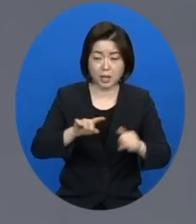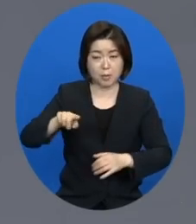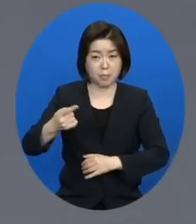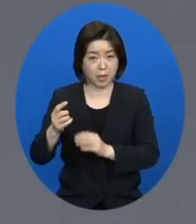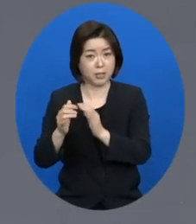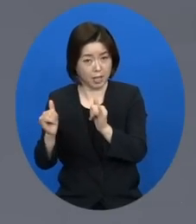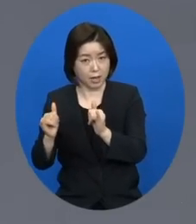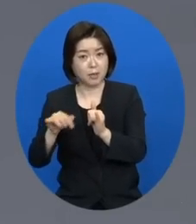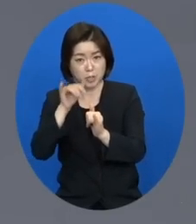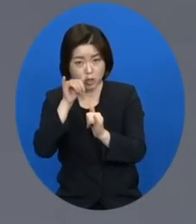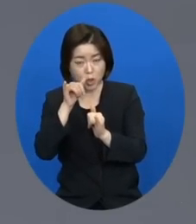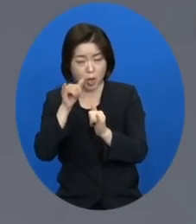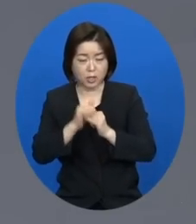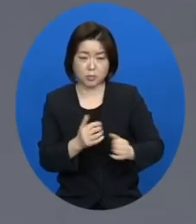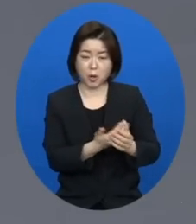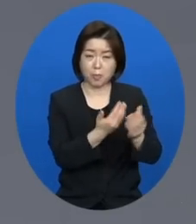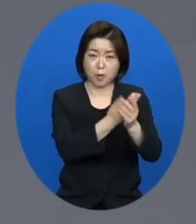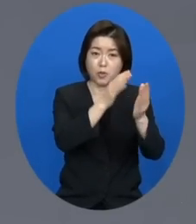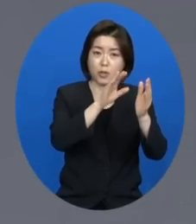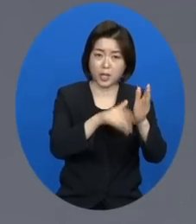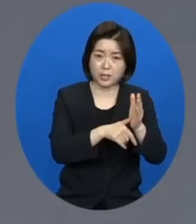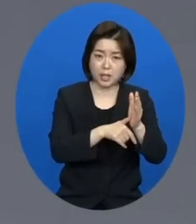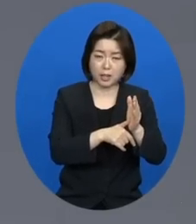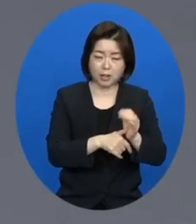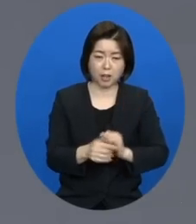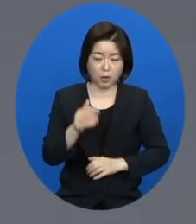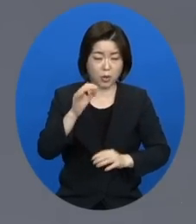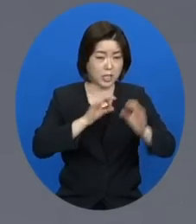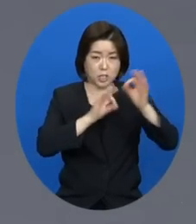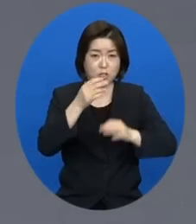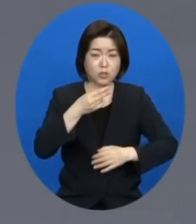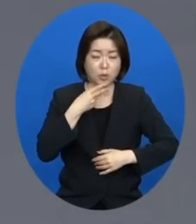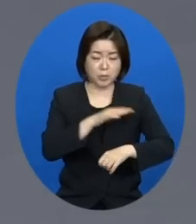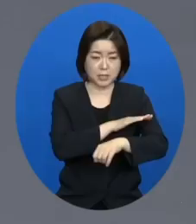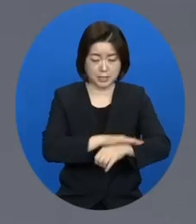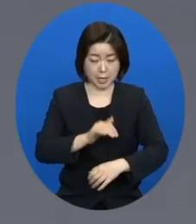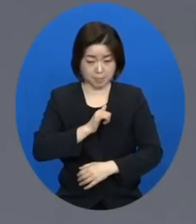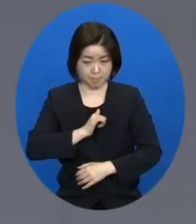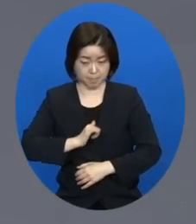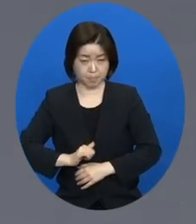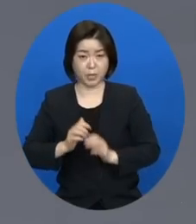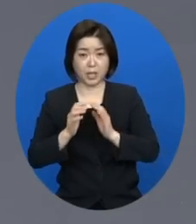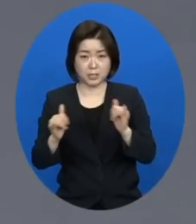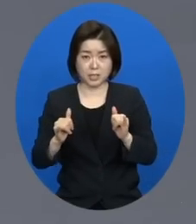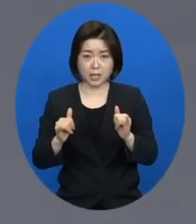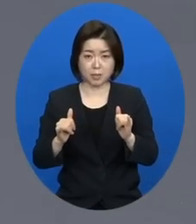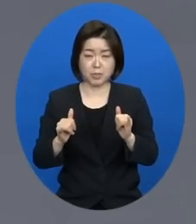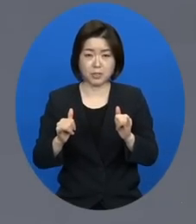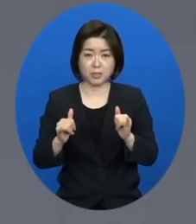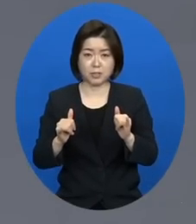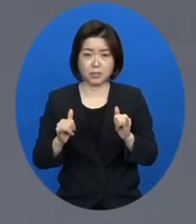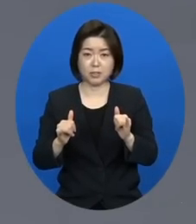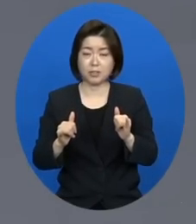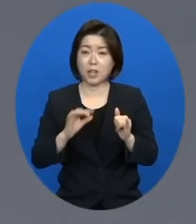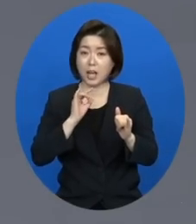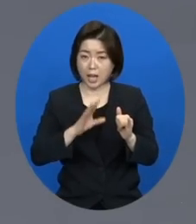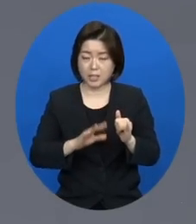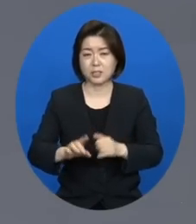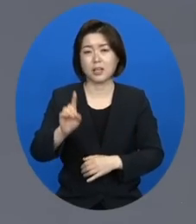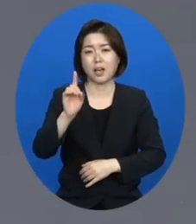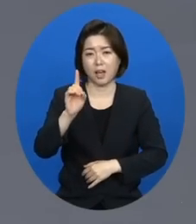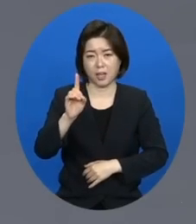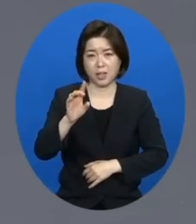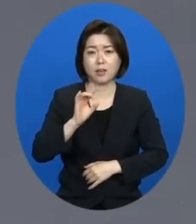한다면 번영의 때를 실족지 않고 제대로 견뎌내는 사람은 단지 한